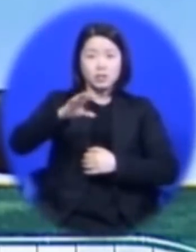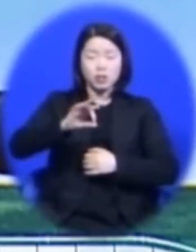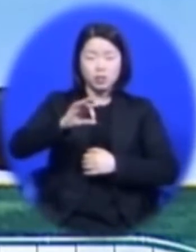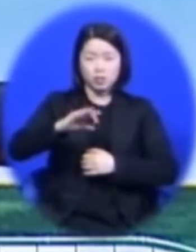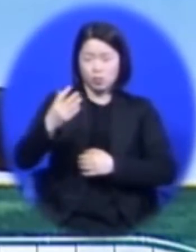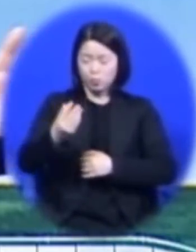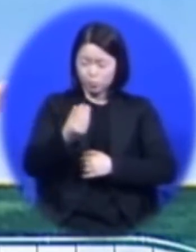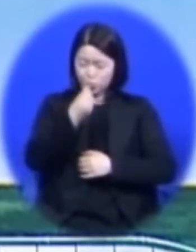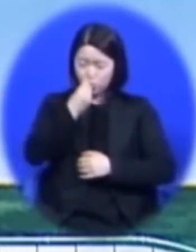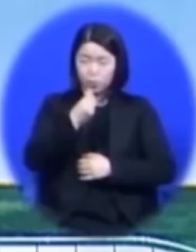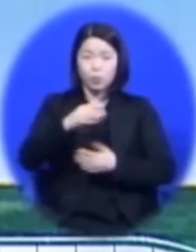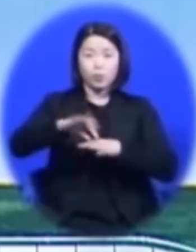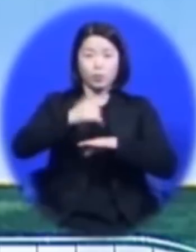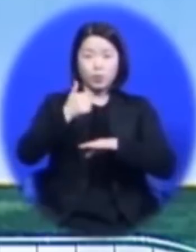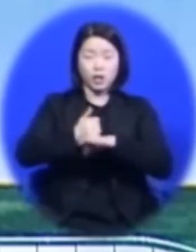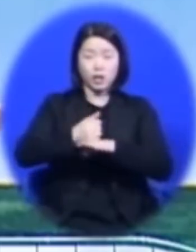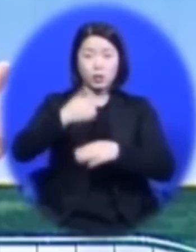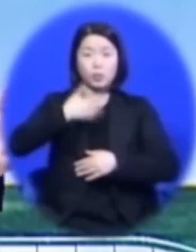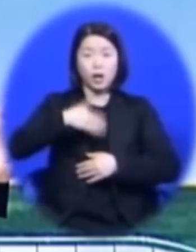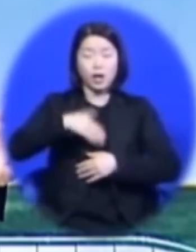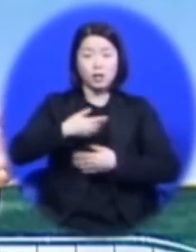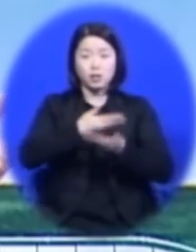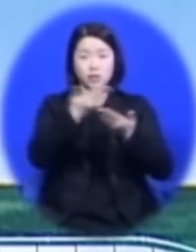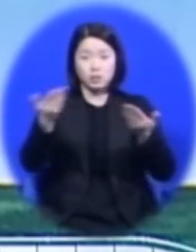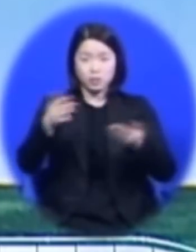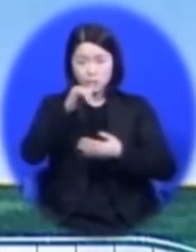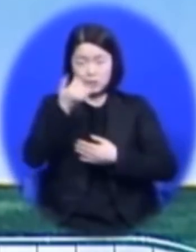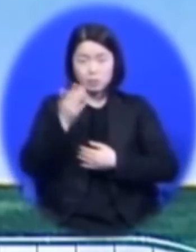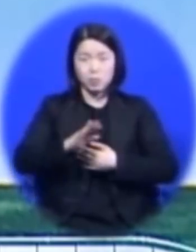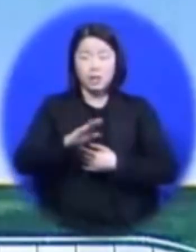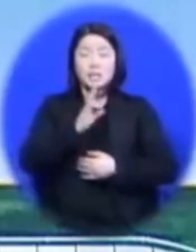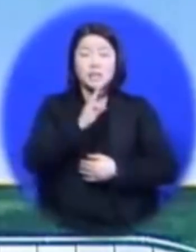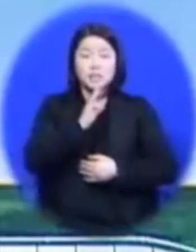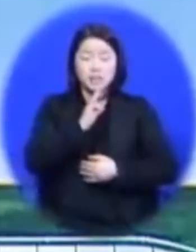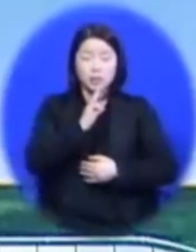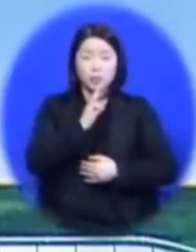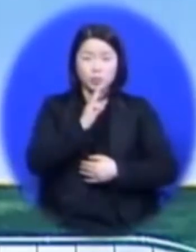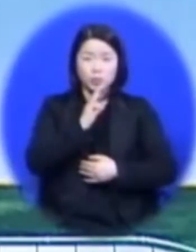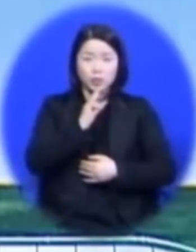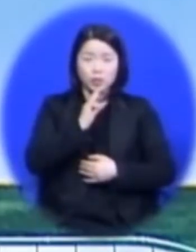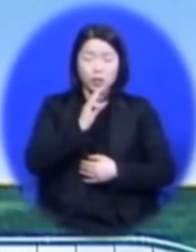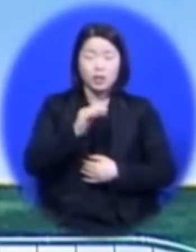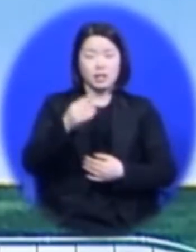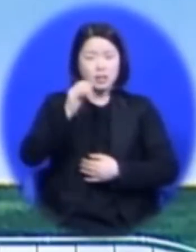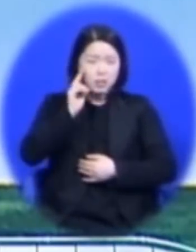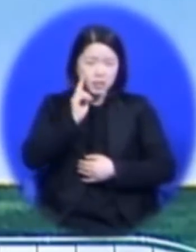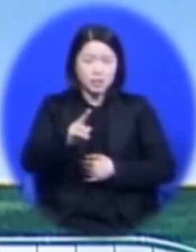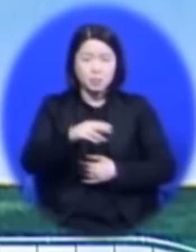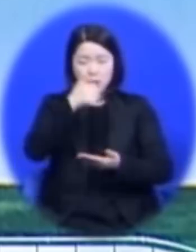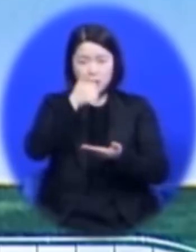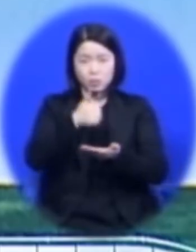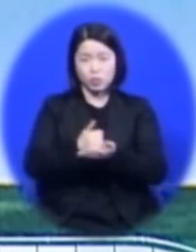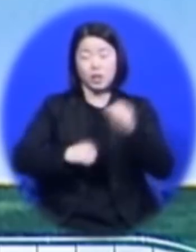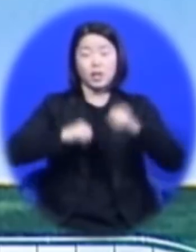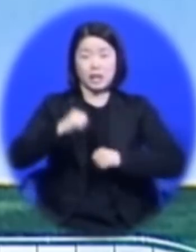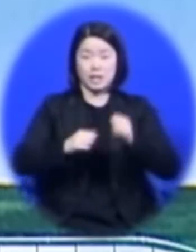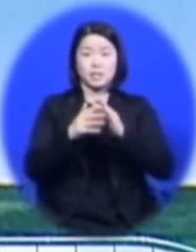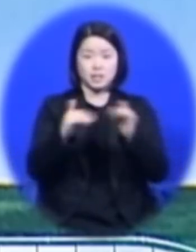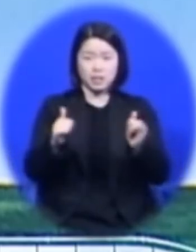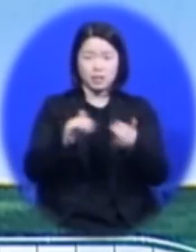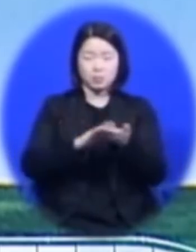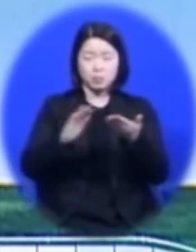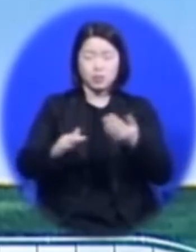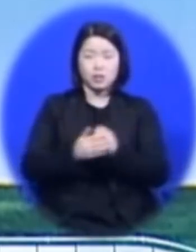그렇게 알려져 있지만 실제로는 정말 끔찍한 죄를 지은 사람이다